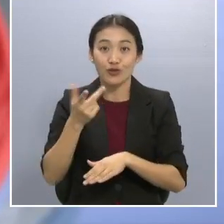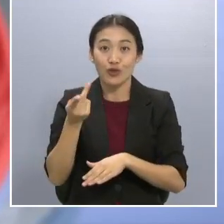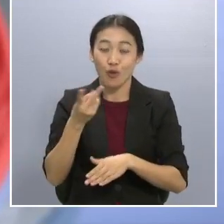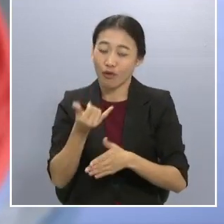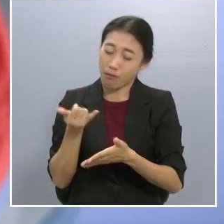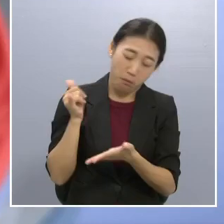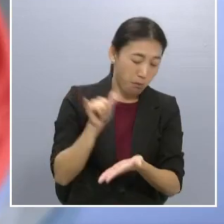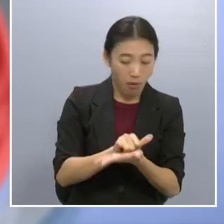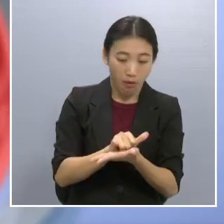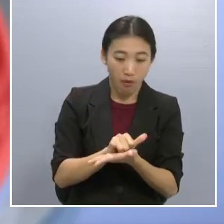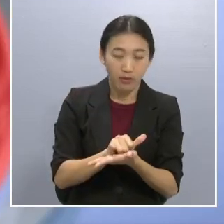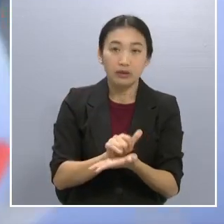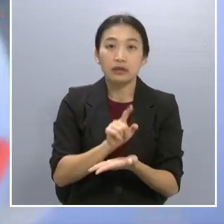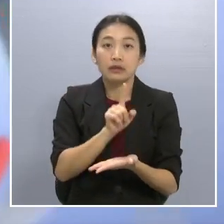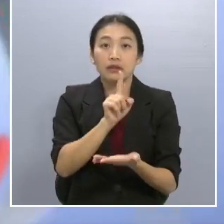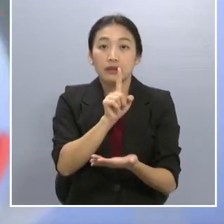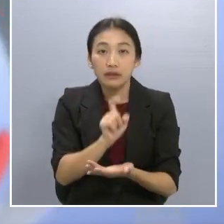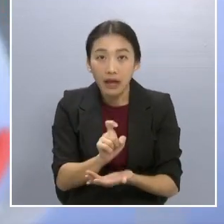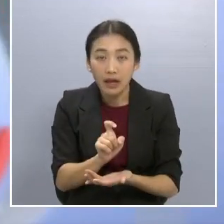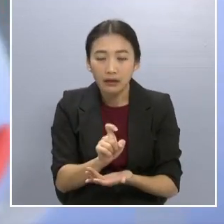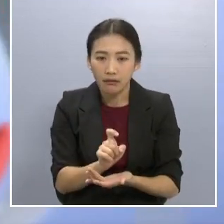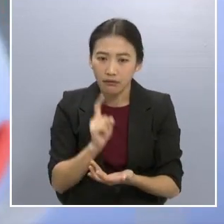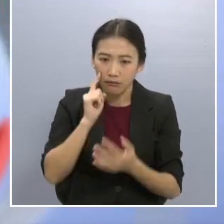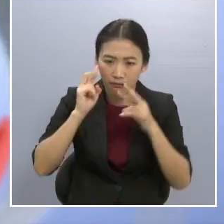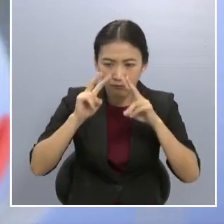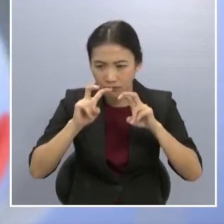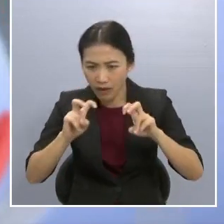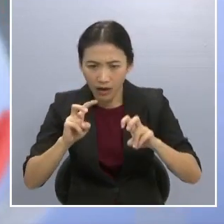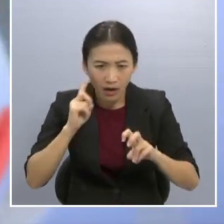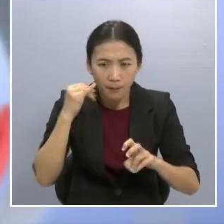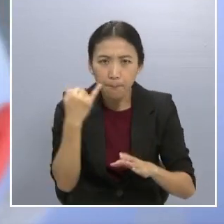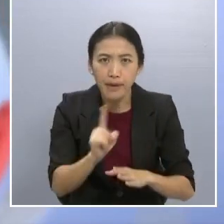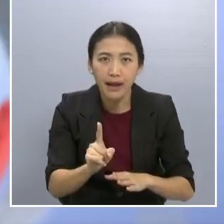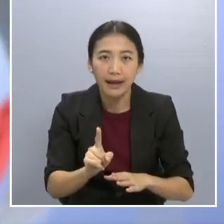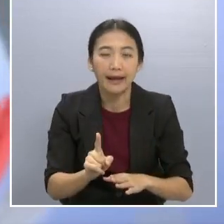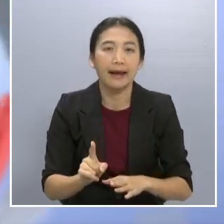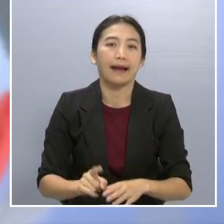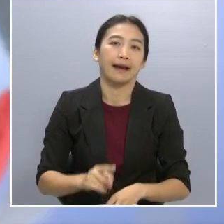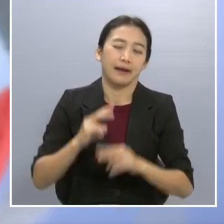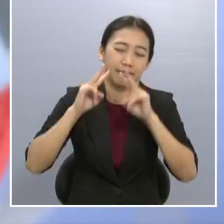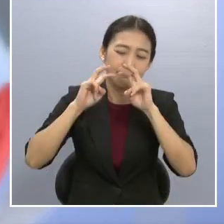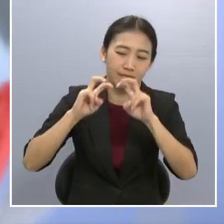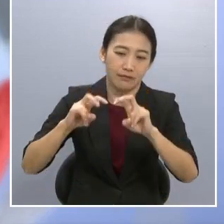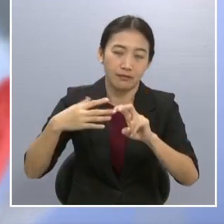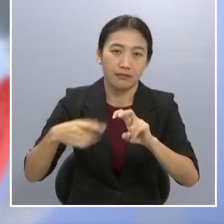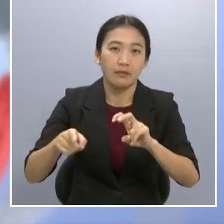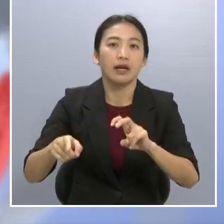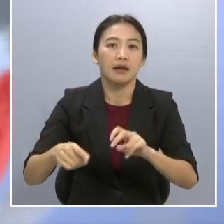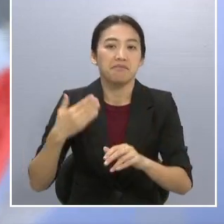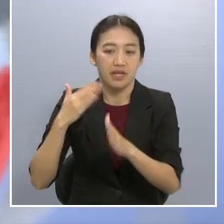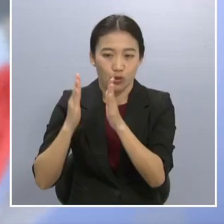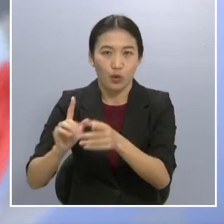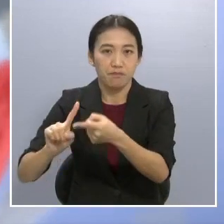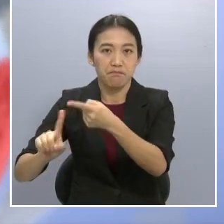อบจนกระทั่งทราบว่ามีเหมือนกับเป็นเพื่อนคนหนึ่งเนี่ยในโรงเรียนเนี่ยนะฮะได้มีการพกอาวุธปืนเข้าไปแล้วอ้างว่า